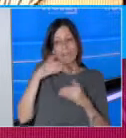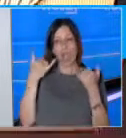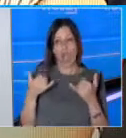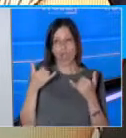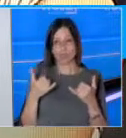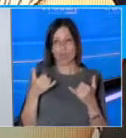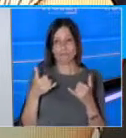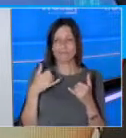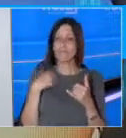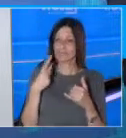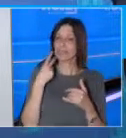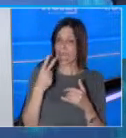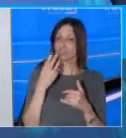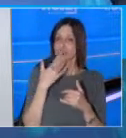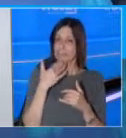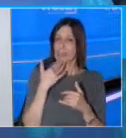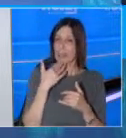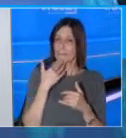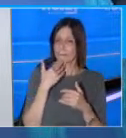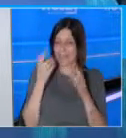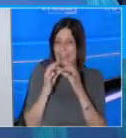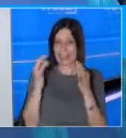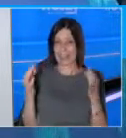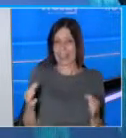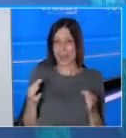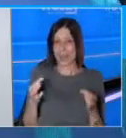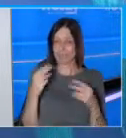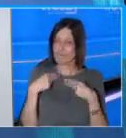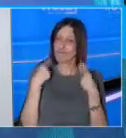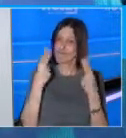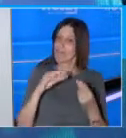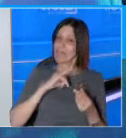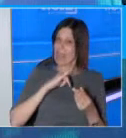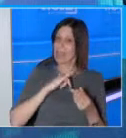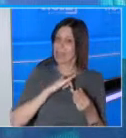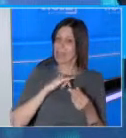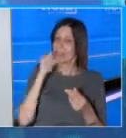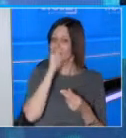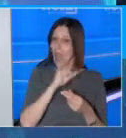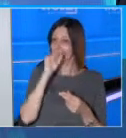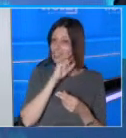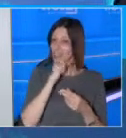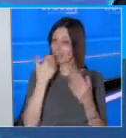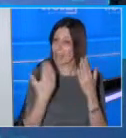השיר בקדם אירוויזיון. נדמה שהישראלים התחילו להתעניין באירוויזיון בצורה חדשה.